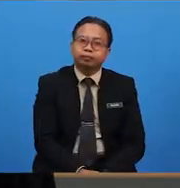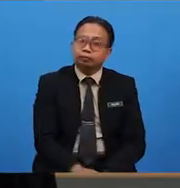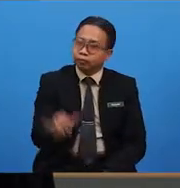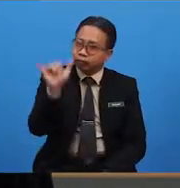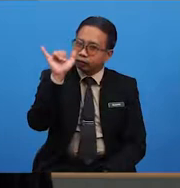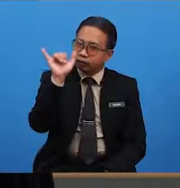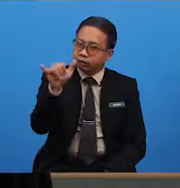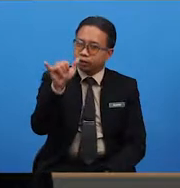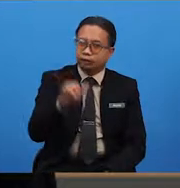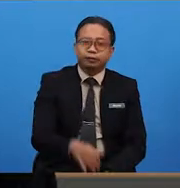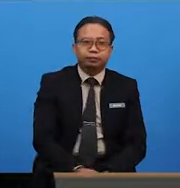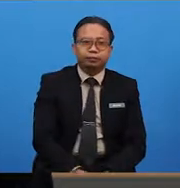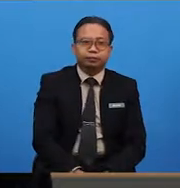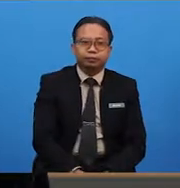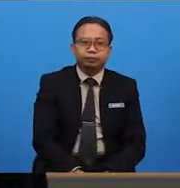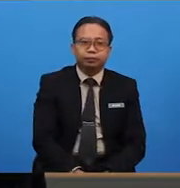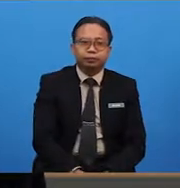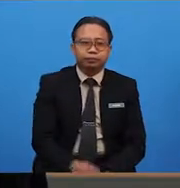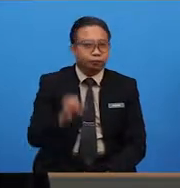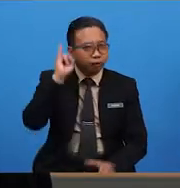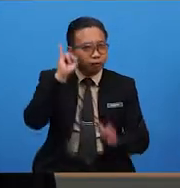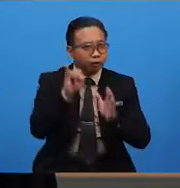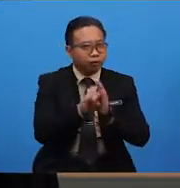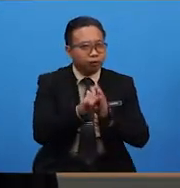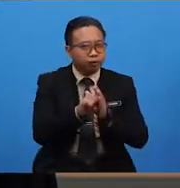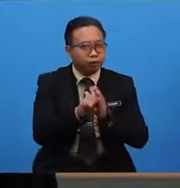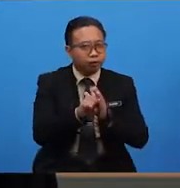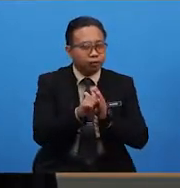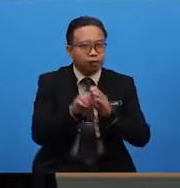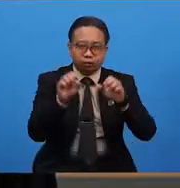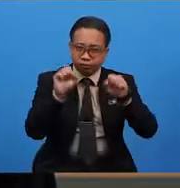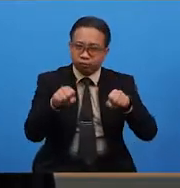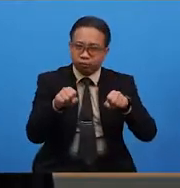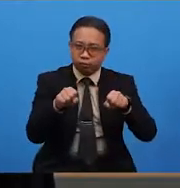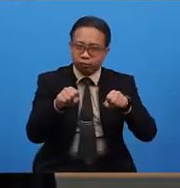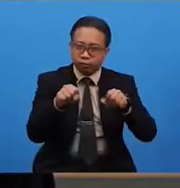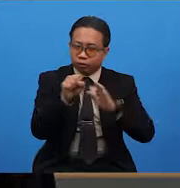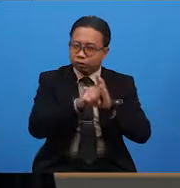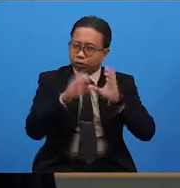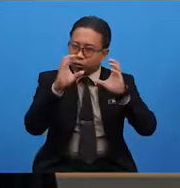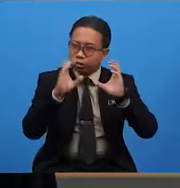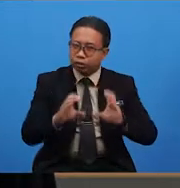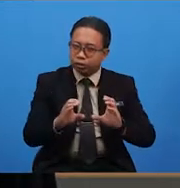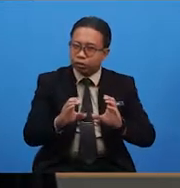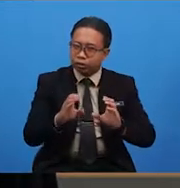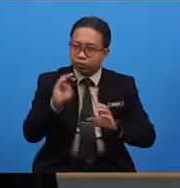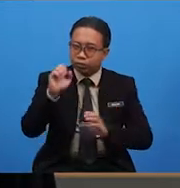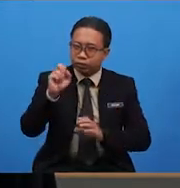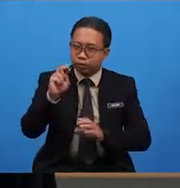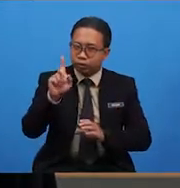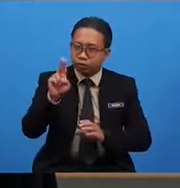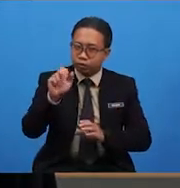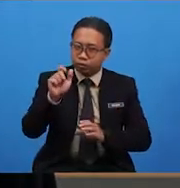yedijah tambah lagi nyuci bukan saja boleh dihasilkan cara manual malah